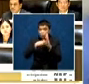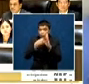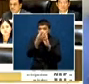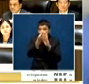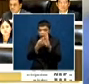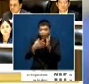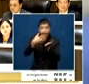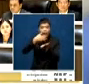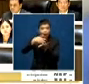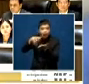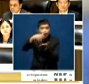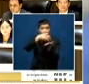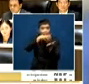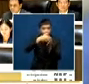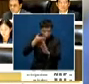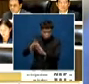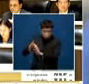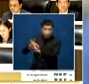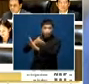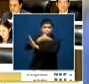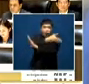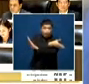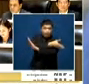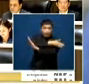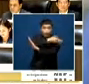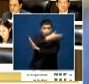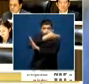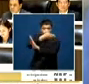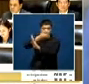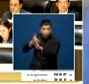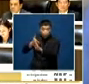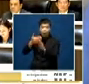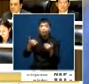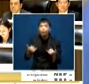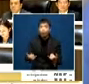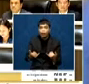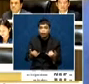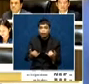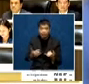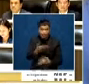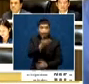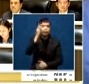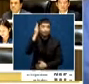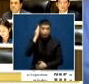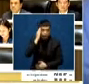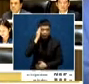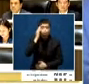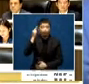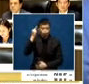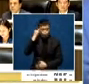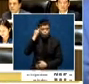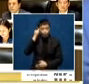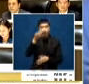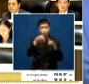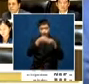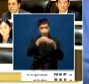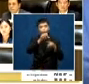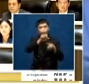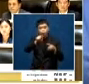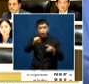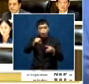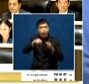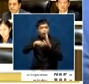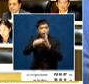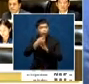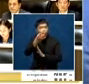รวม8พรรค26ล้านเนี่ย ครับ คนดีปกครองบ้านเมือง ครับ มันทำให้เสื่อมขนาดไหน ใช่นะครับตลอดเ